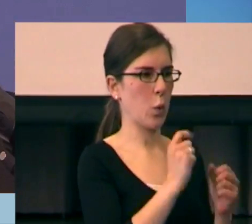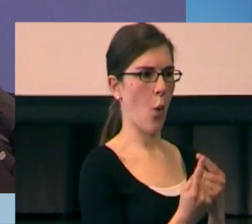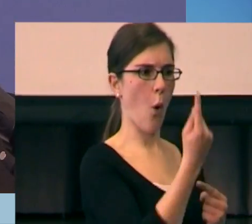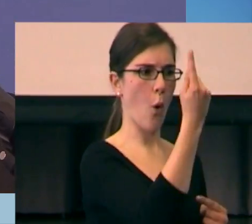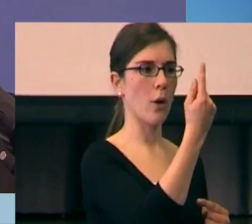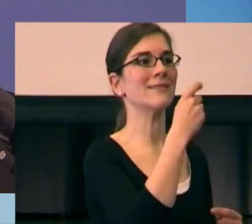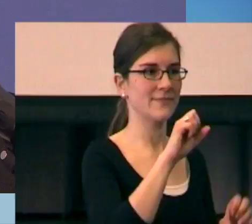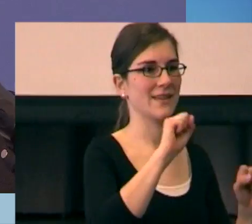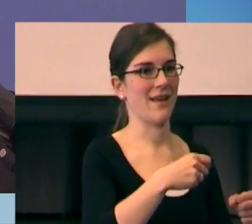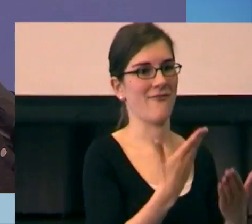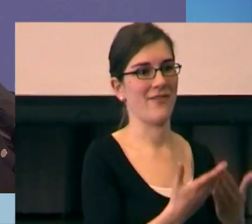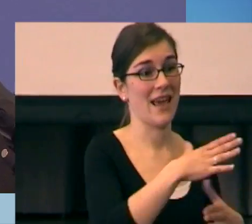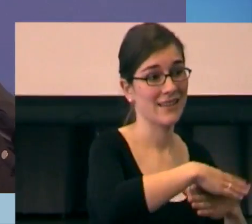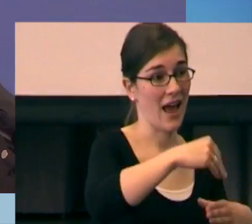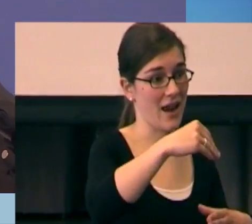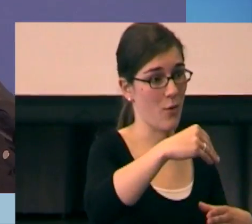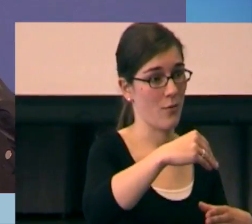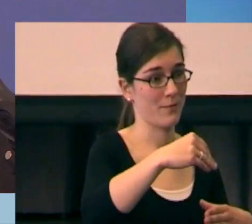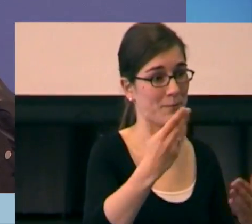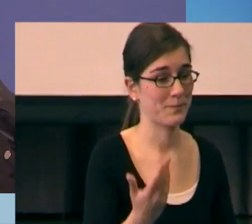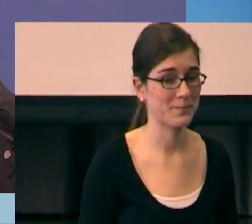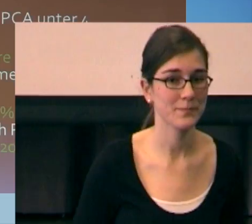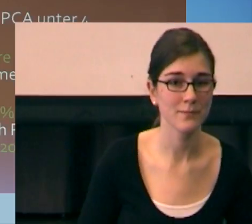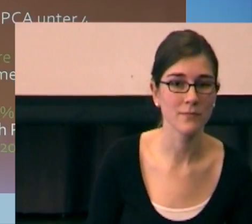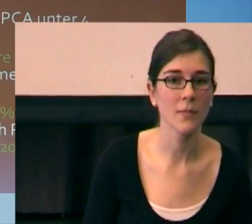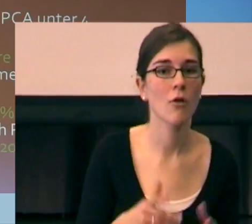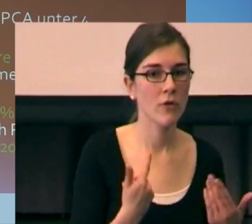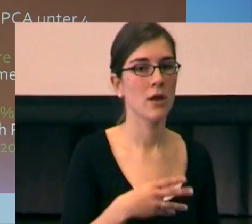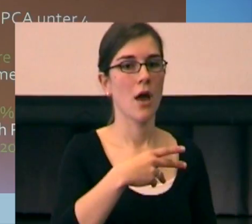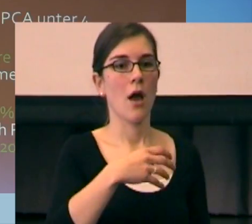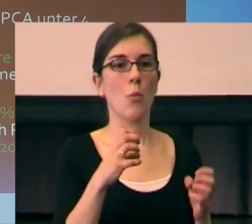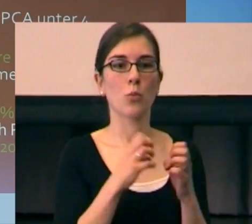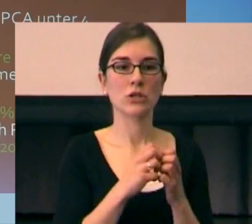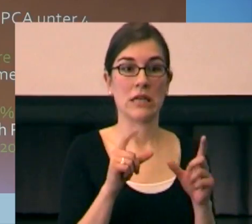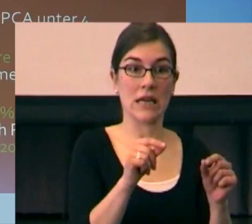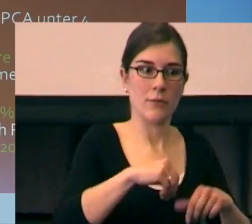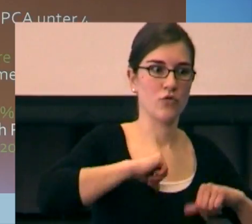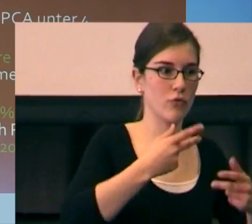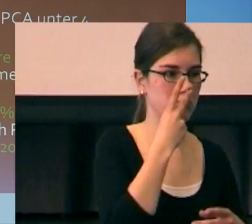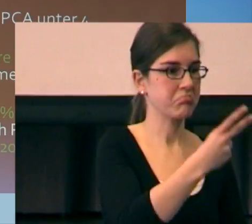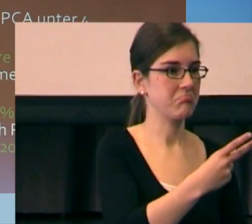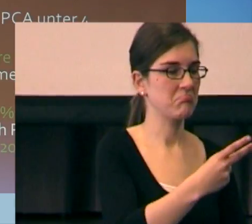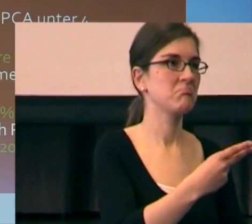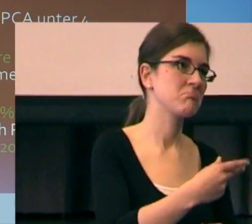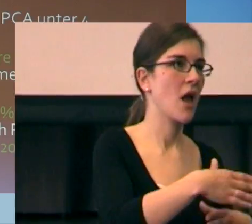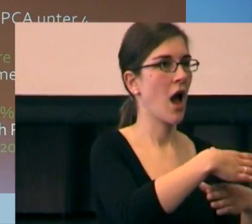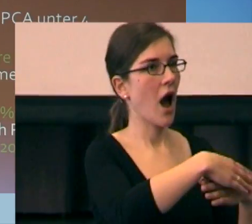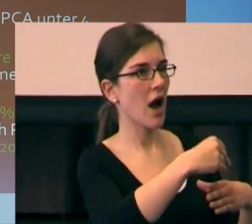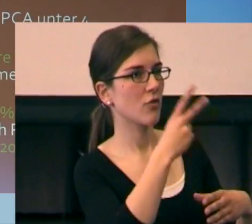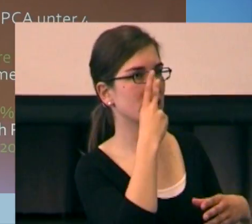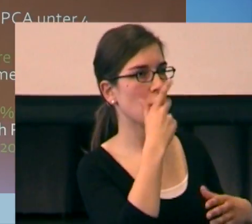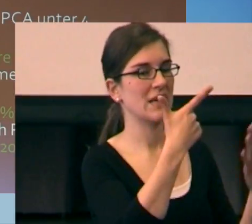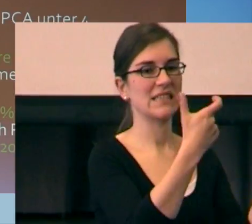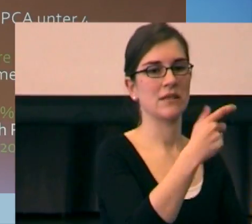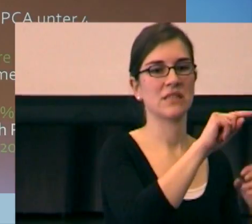Heilung deswegen, man kann heute sagen, wenn ein Prostatakrebs frühzeitig erkannt wird, hat man Heilungsraten von 70 bis 90%.